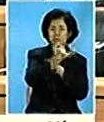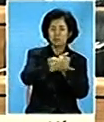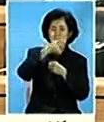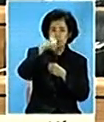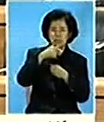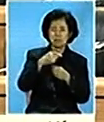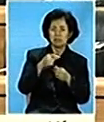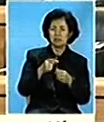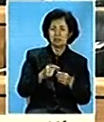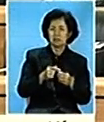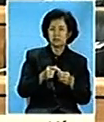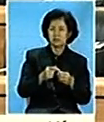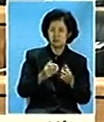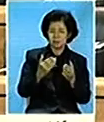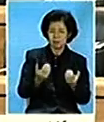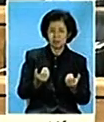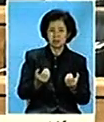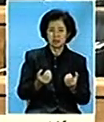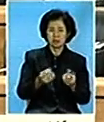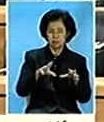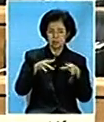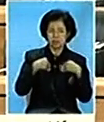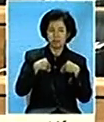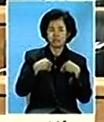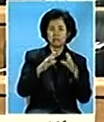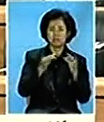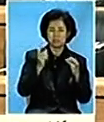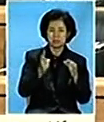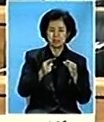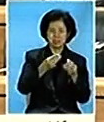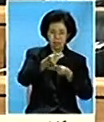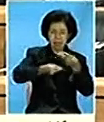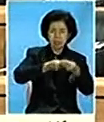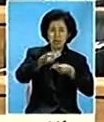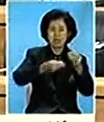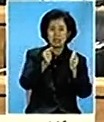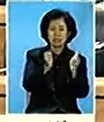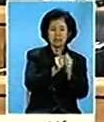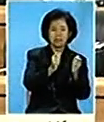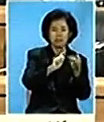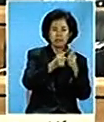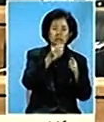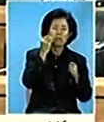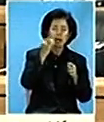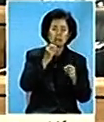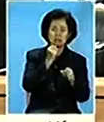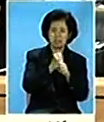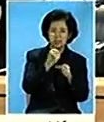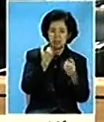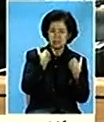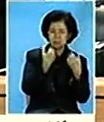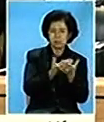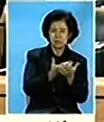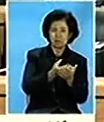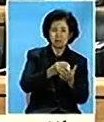ได้แล้วขณะนี้นะครับเราต้องยอมรับความจริงว่าการค้าการขายกับประเทศเพื่อนบ้านเนี่ยสร้างมูลค่าให้หลายแสนล้าน